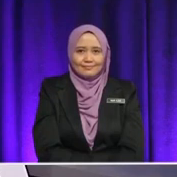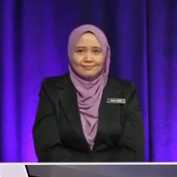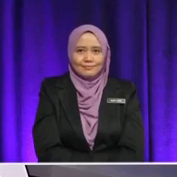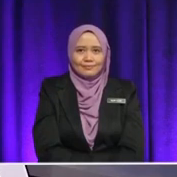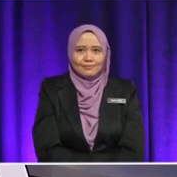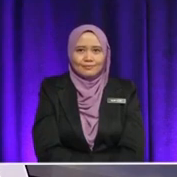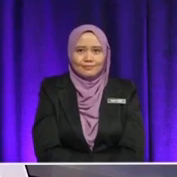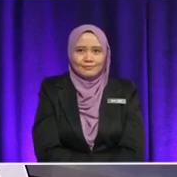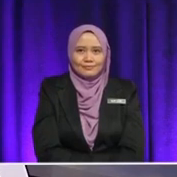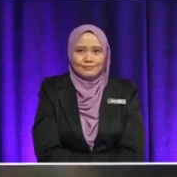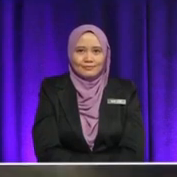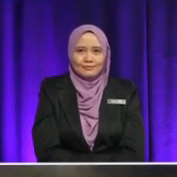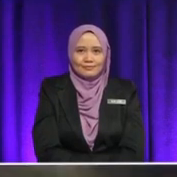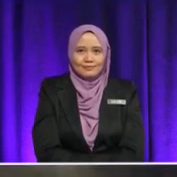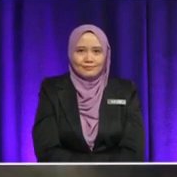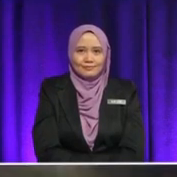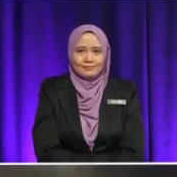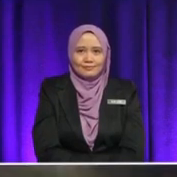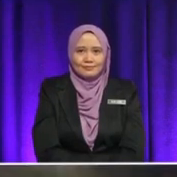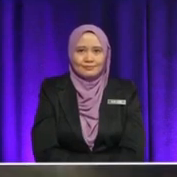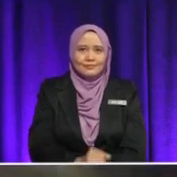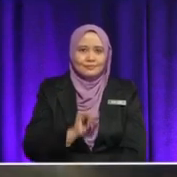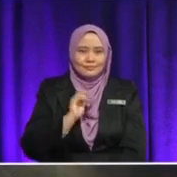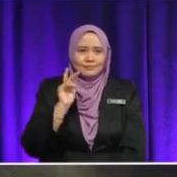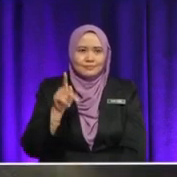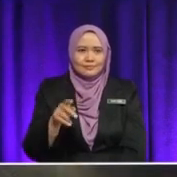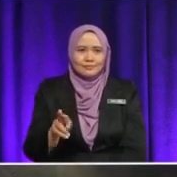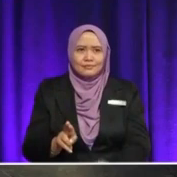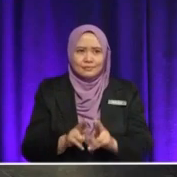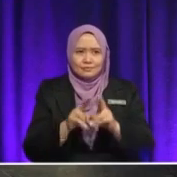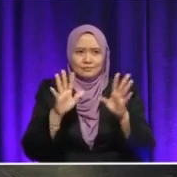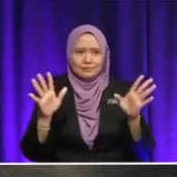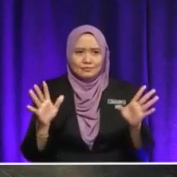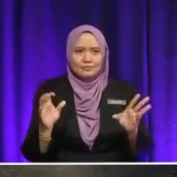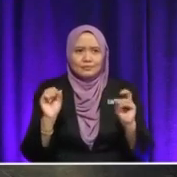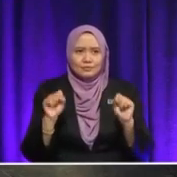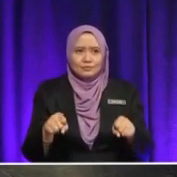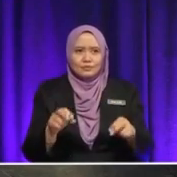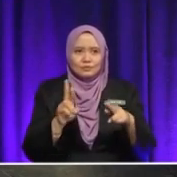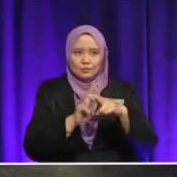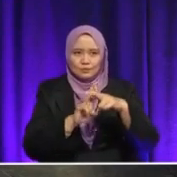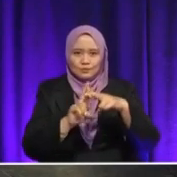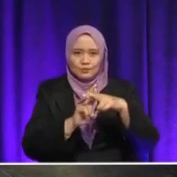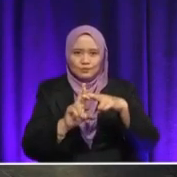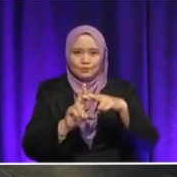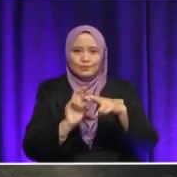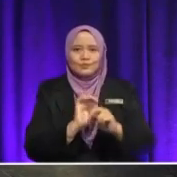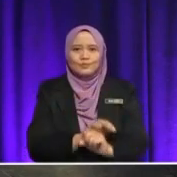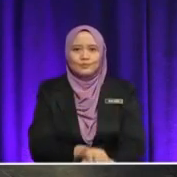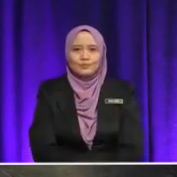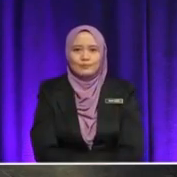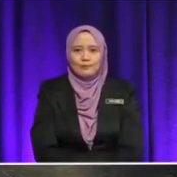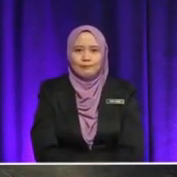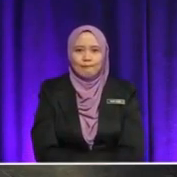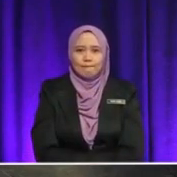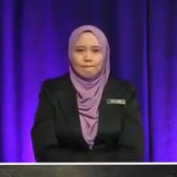akhirnya lego AC pasti ramai juga enggak tahu apa yang cukup diberikan rumusan sebanyak-banyaknya belajar Kalijogo sini